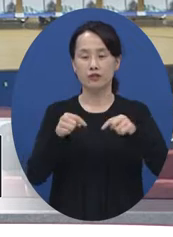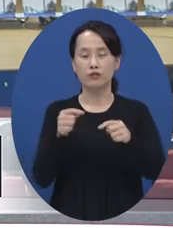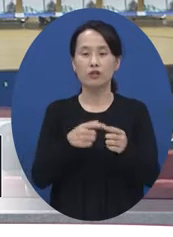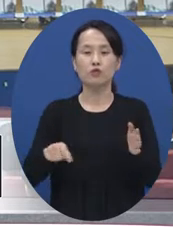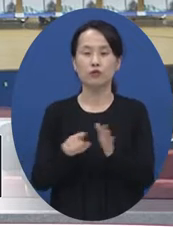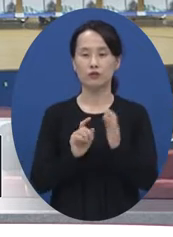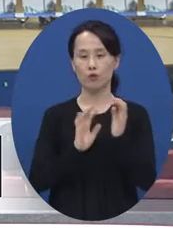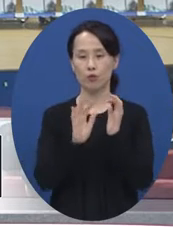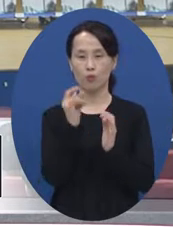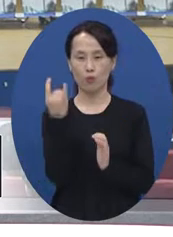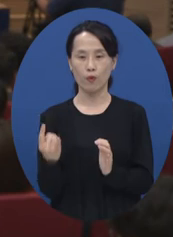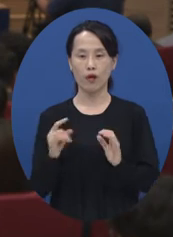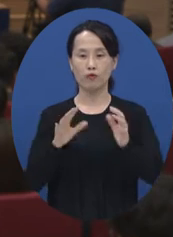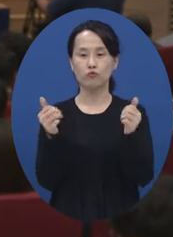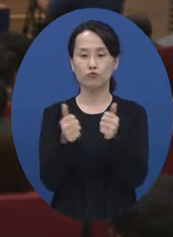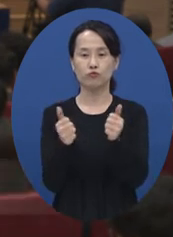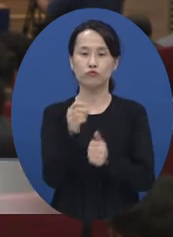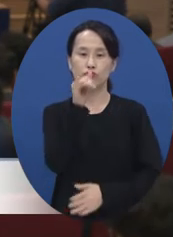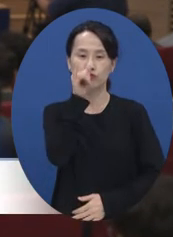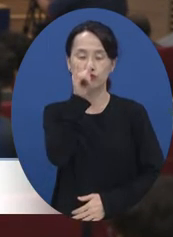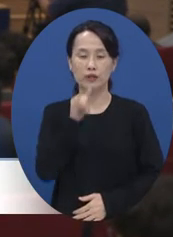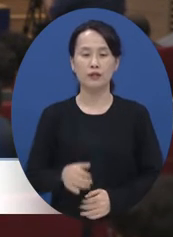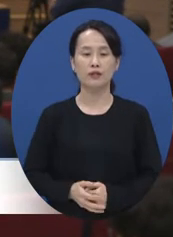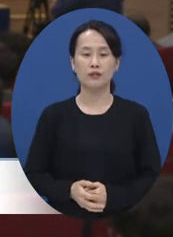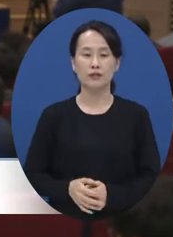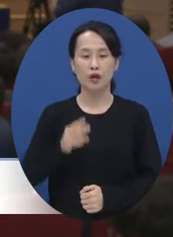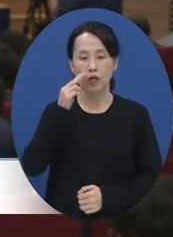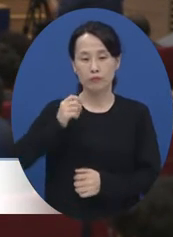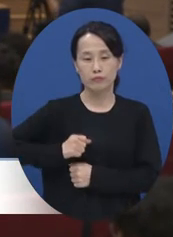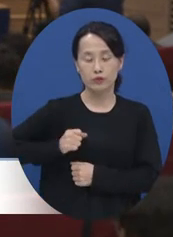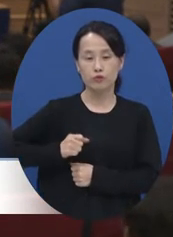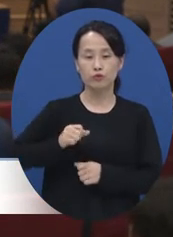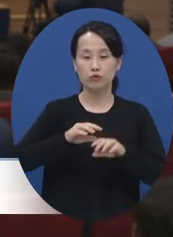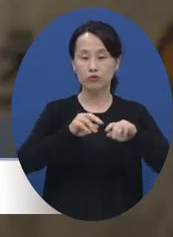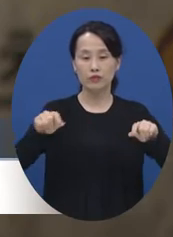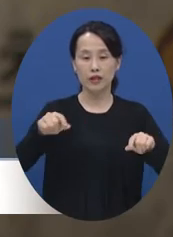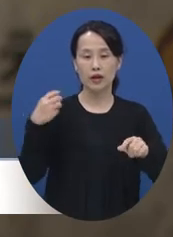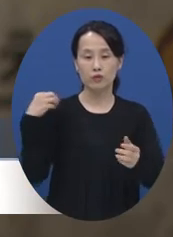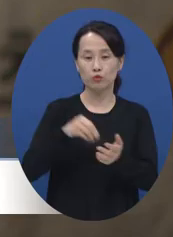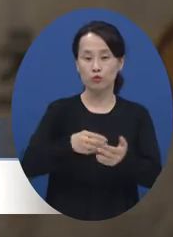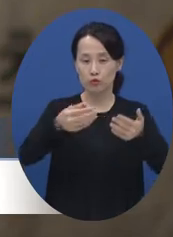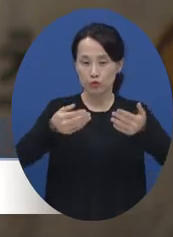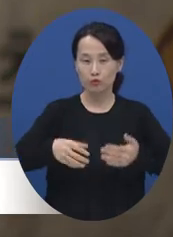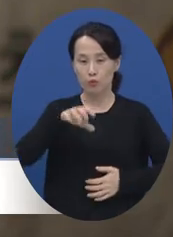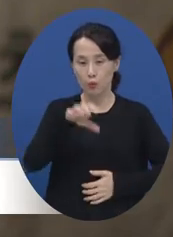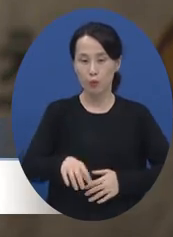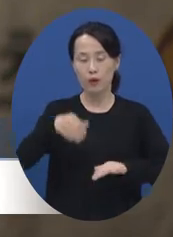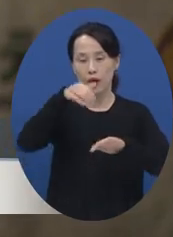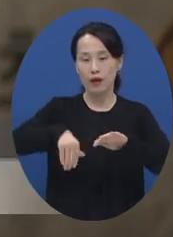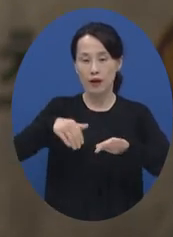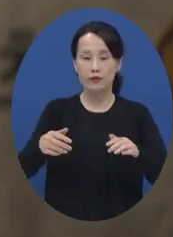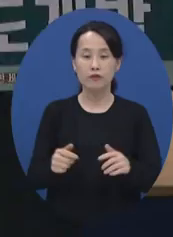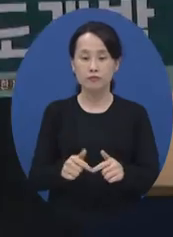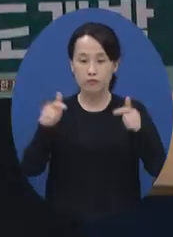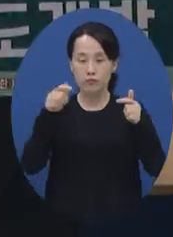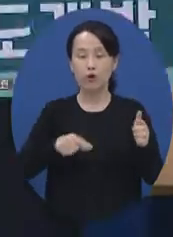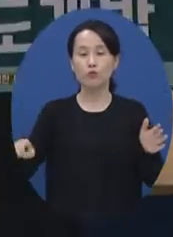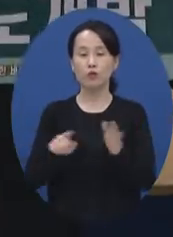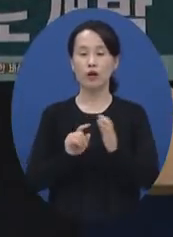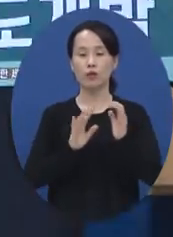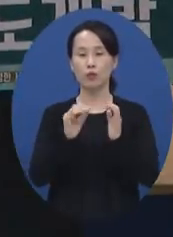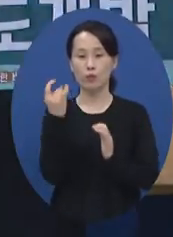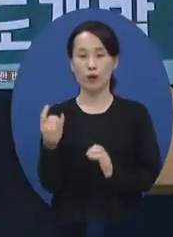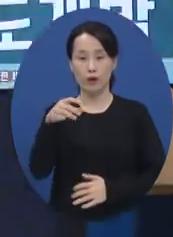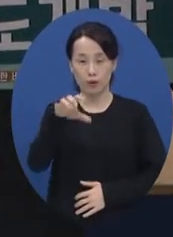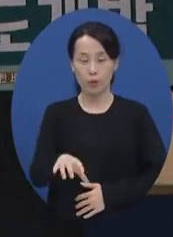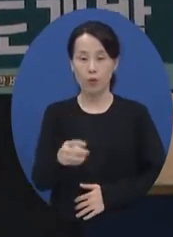였습니다 아 미군 0 요지의 조기 반항과 개발 활성화를 공유하기 위한 토론의 현자 경우도